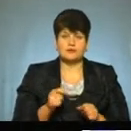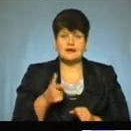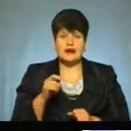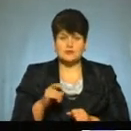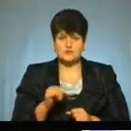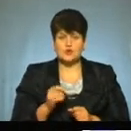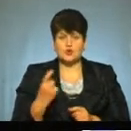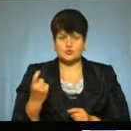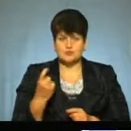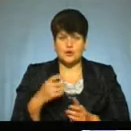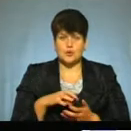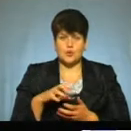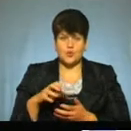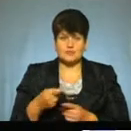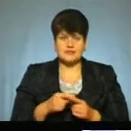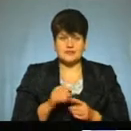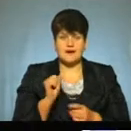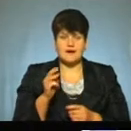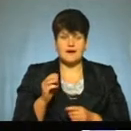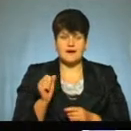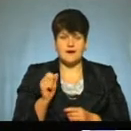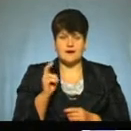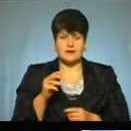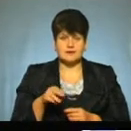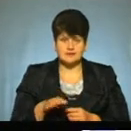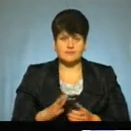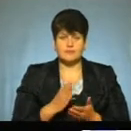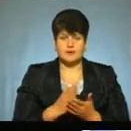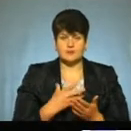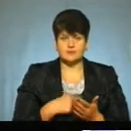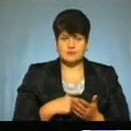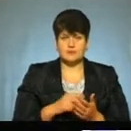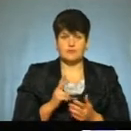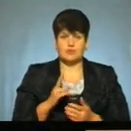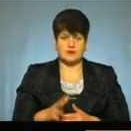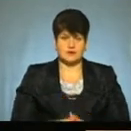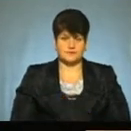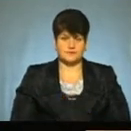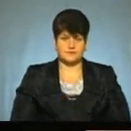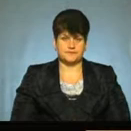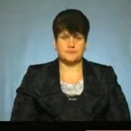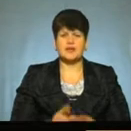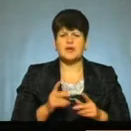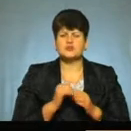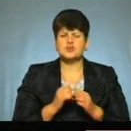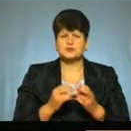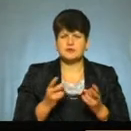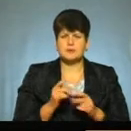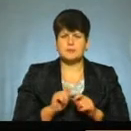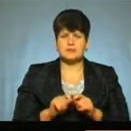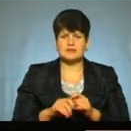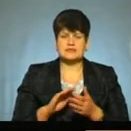господарства, копії цих актів, вони мають в себе по кожній квартирі. Як часто потрібно перевіряти стан